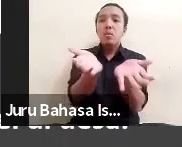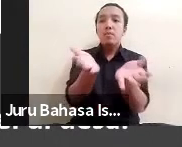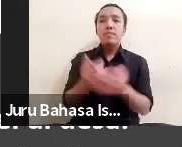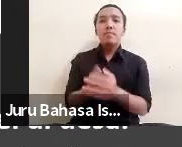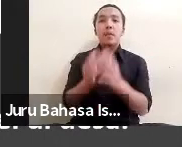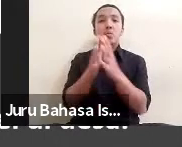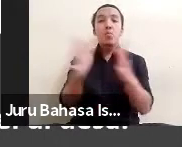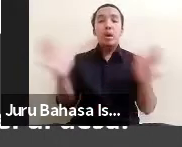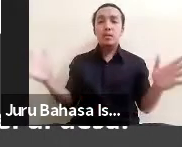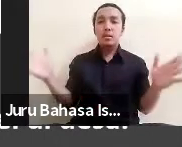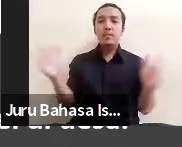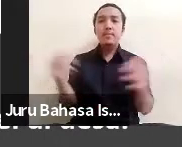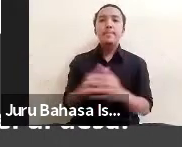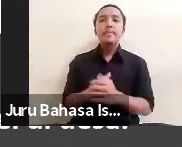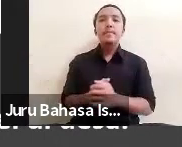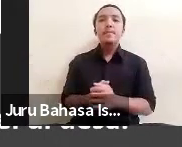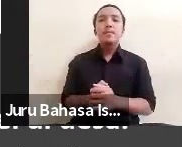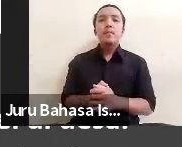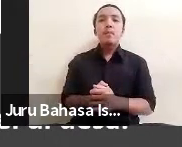lagi. Kemarin juga sudah buku